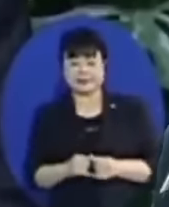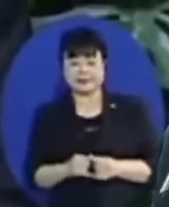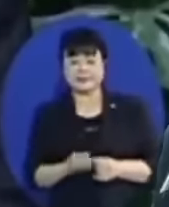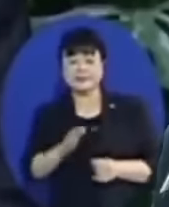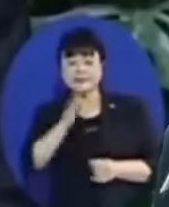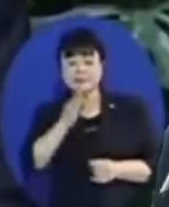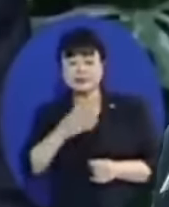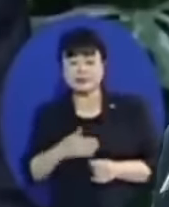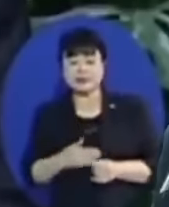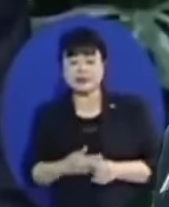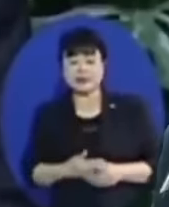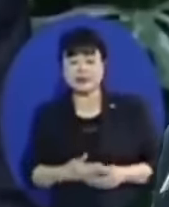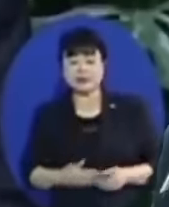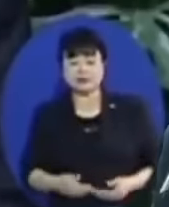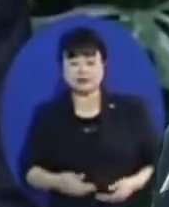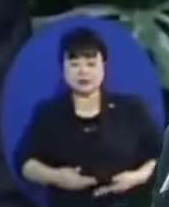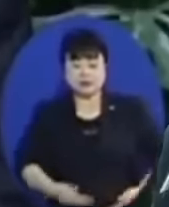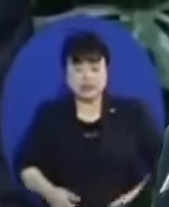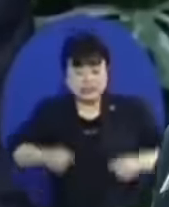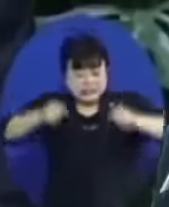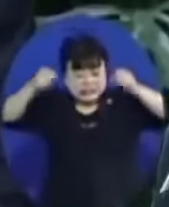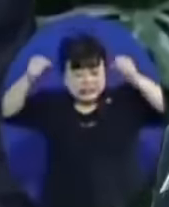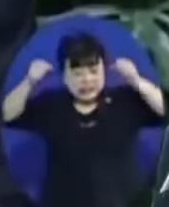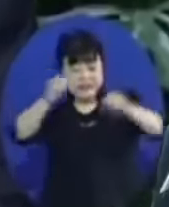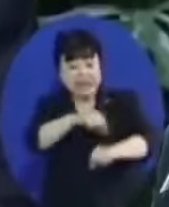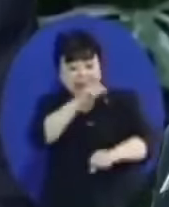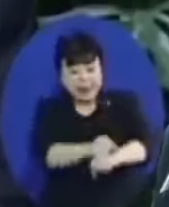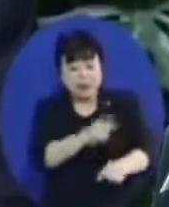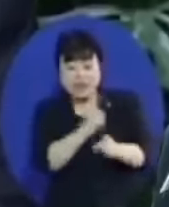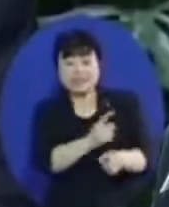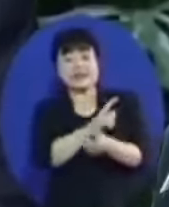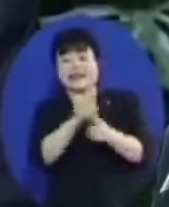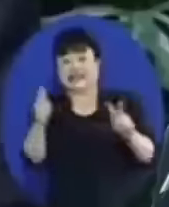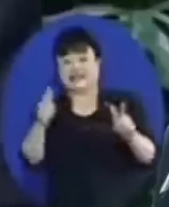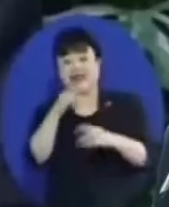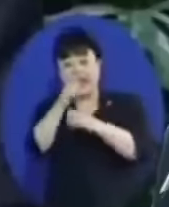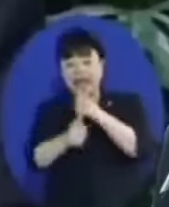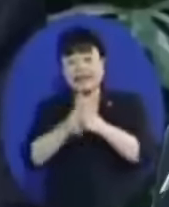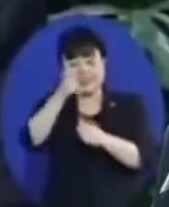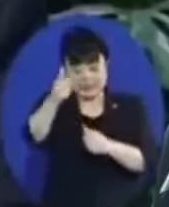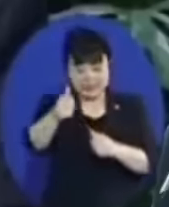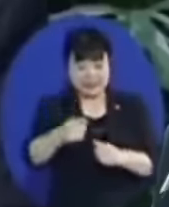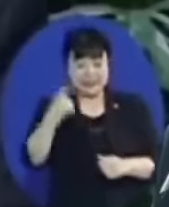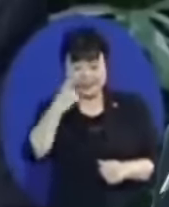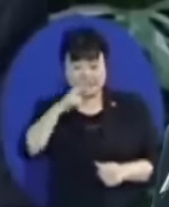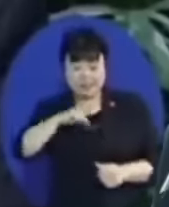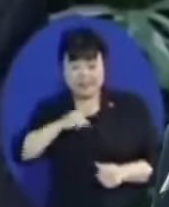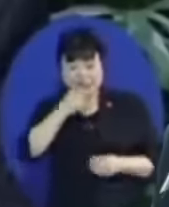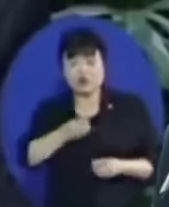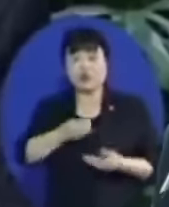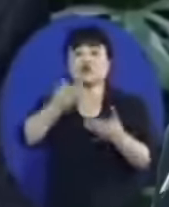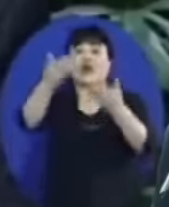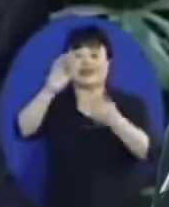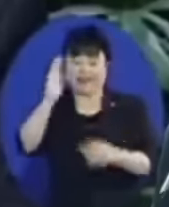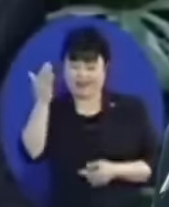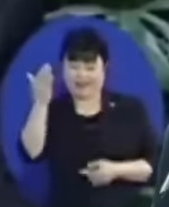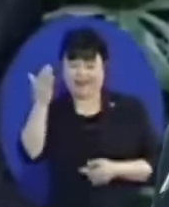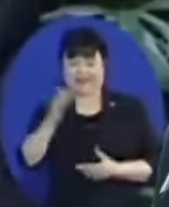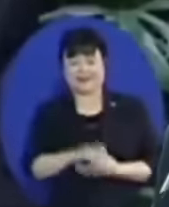역기를 하는데 무게를 잘 뗀다고 해서 그날 1등한다는 보정이 없습니다. 하나님이 축복을 해 주셔야 되는